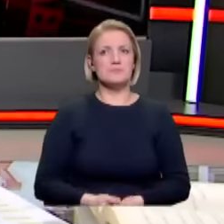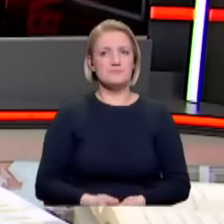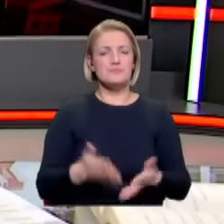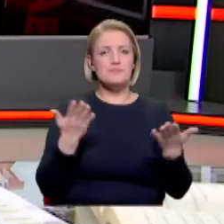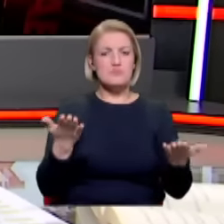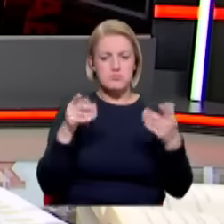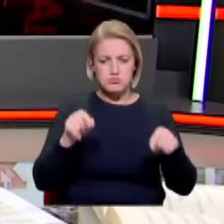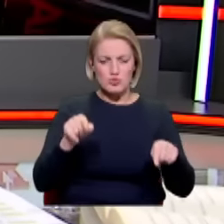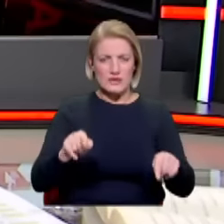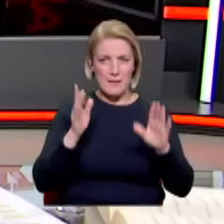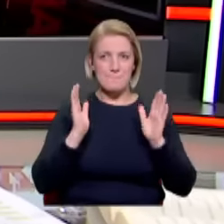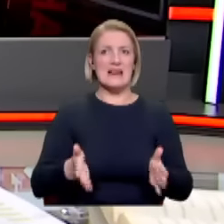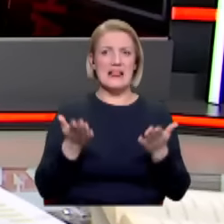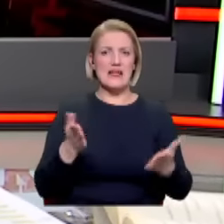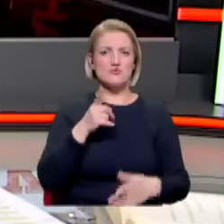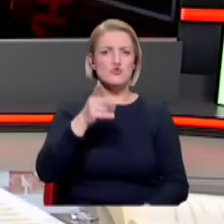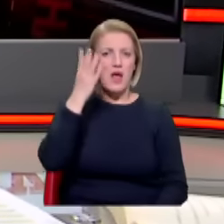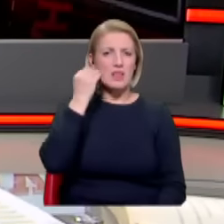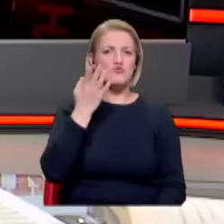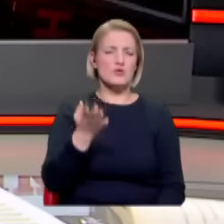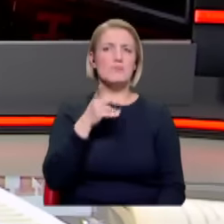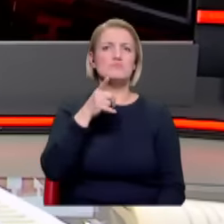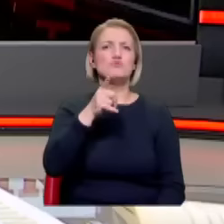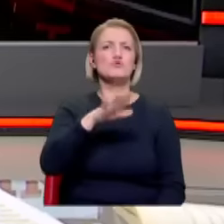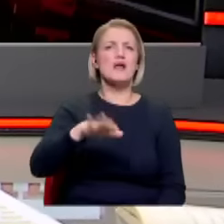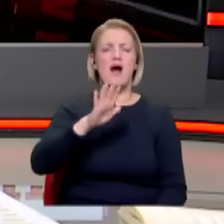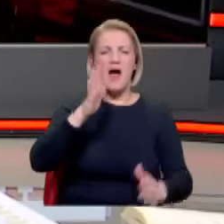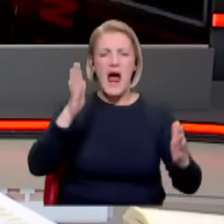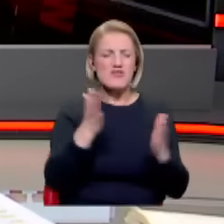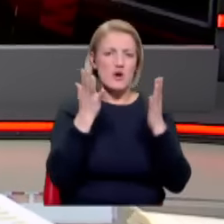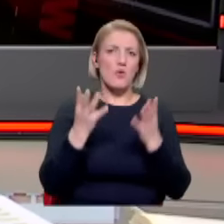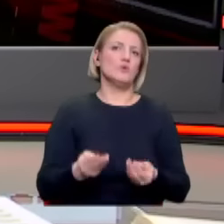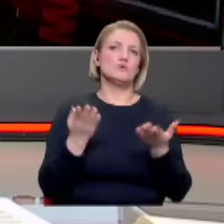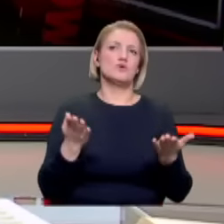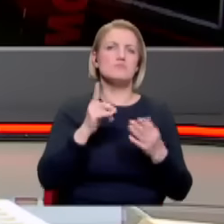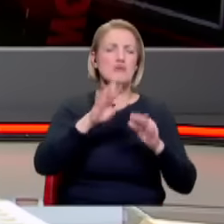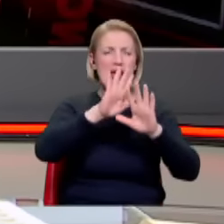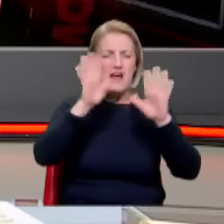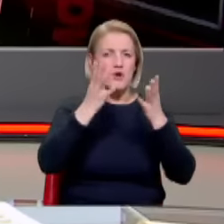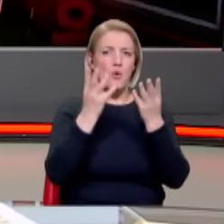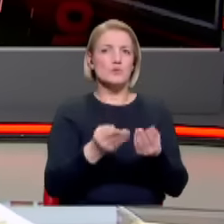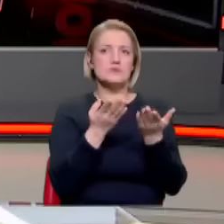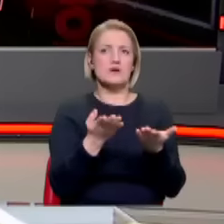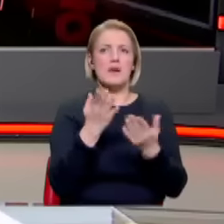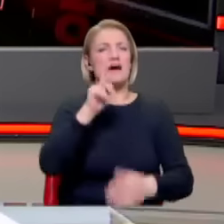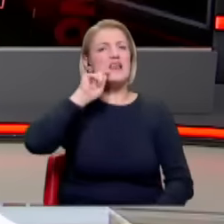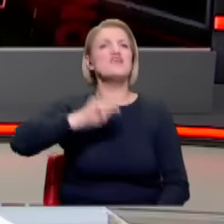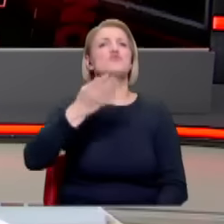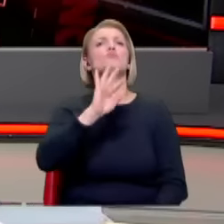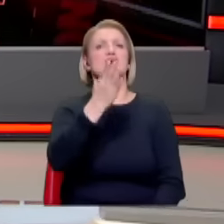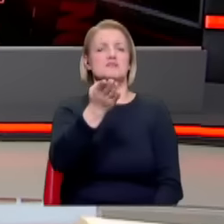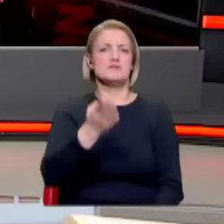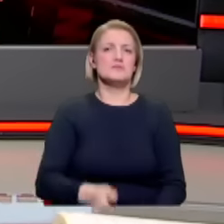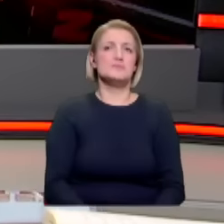Ya buradan bile şu anlaşılıyor. Ya bunlardan her şey olur. Bunlar her şey olur. Ama rezil olmaz